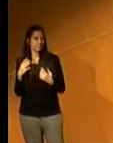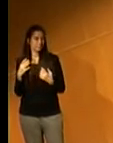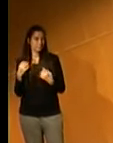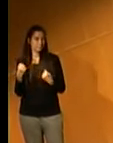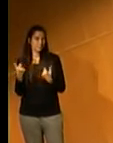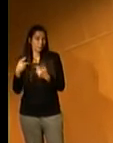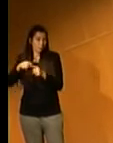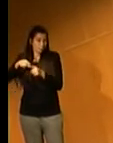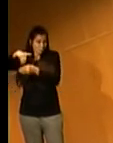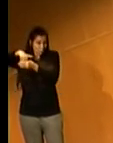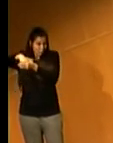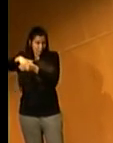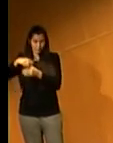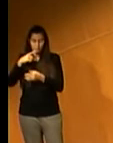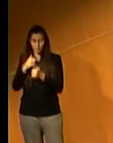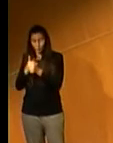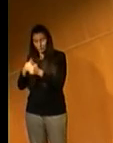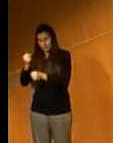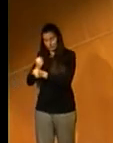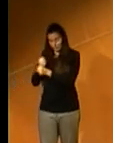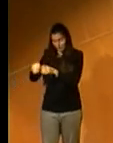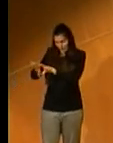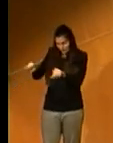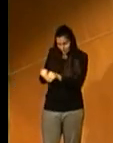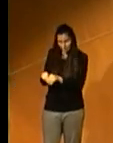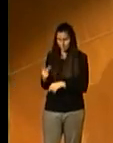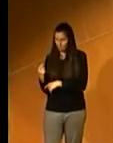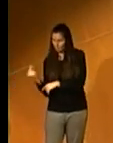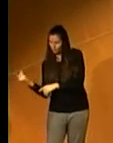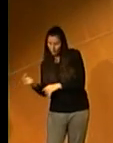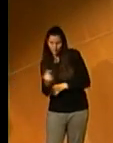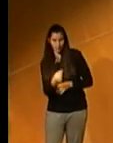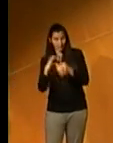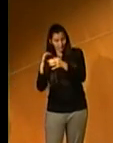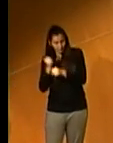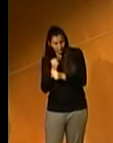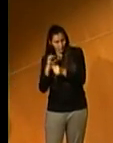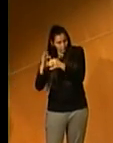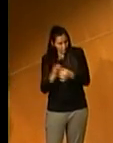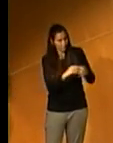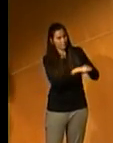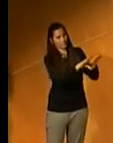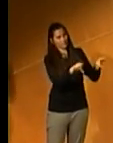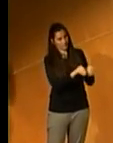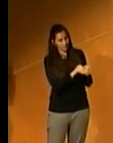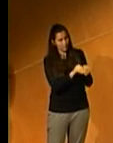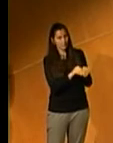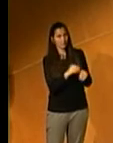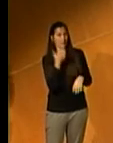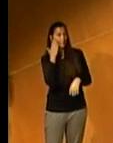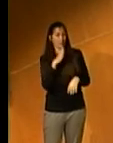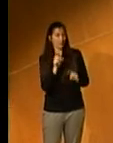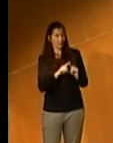plusieurs composantes. Il y a le travail d'équipe, le travail de partenariat, le travail avec la famille. Et s'il y a un